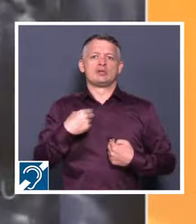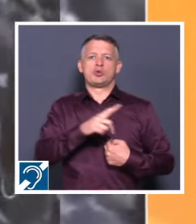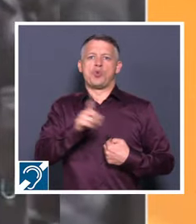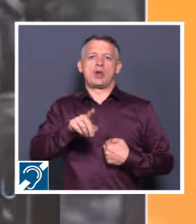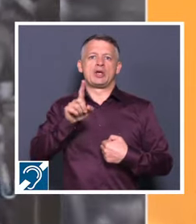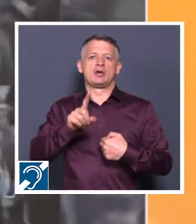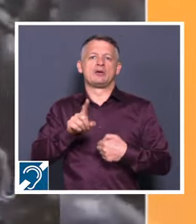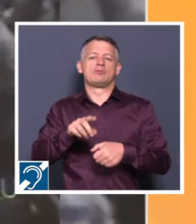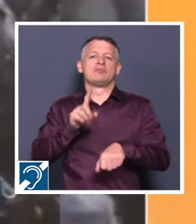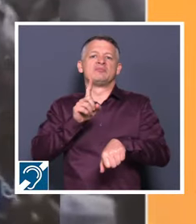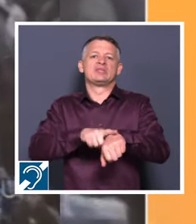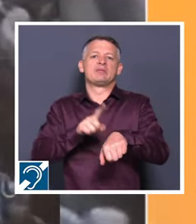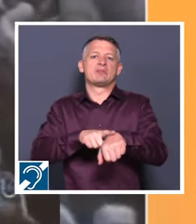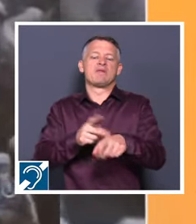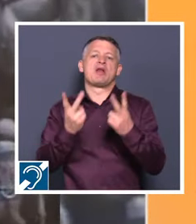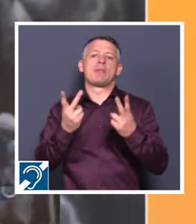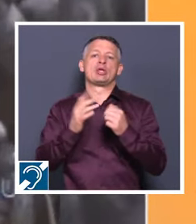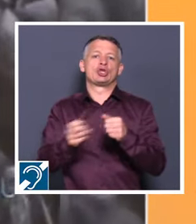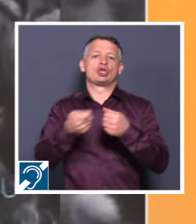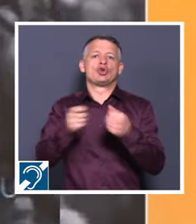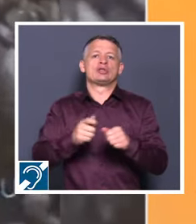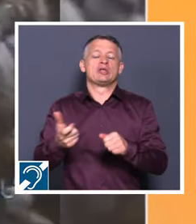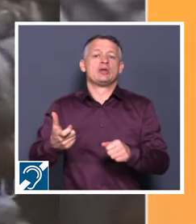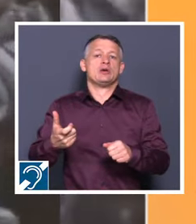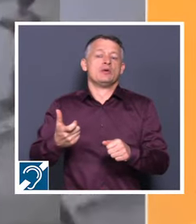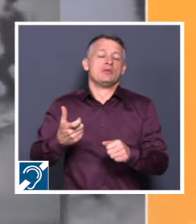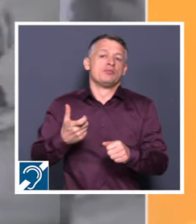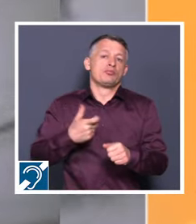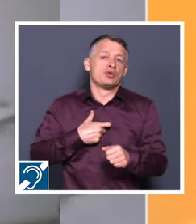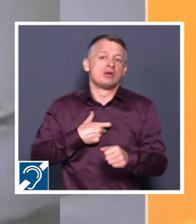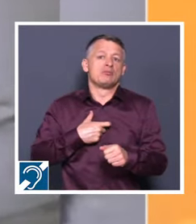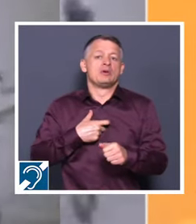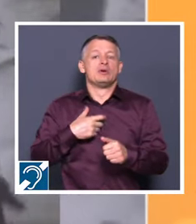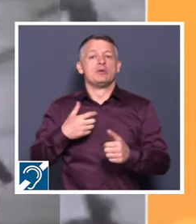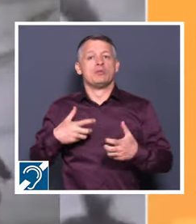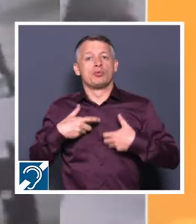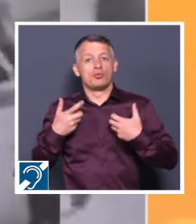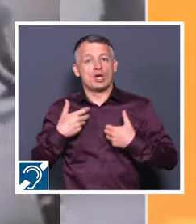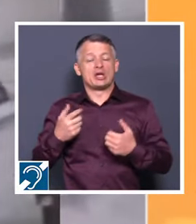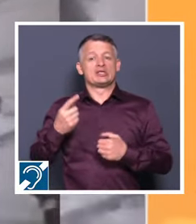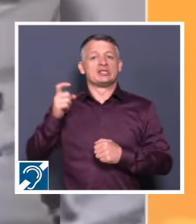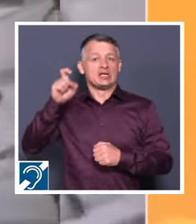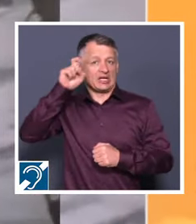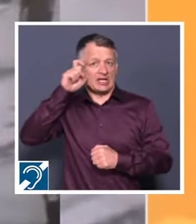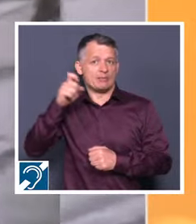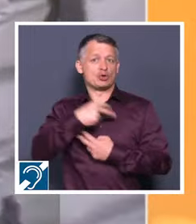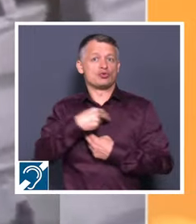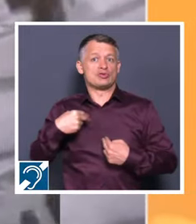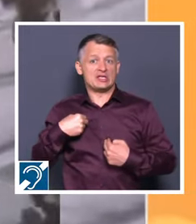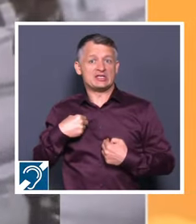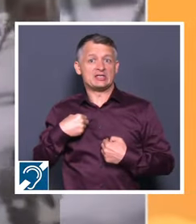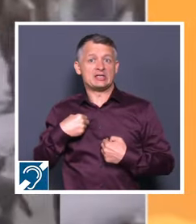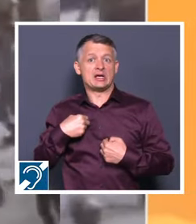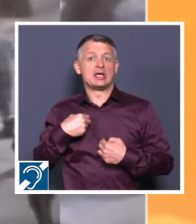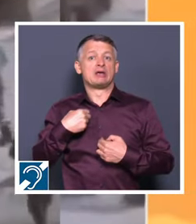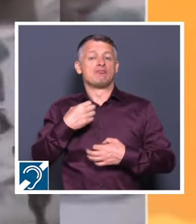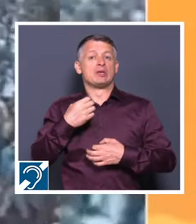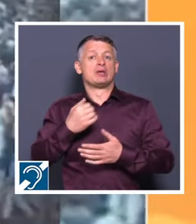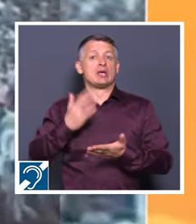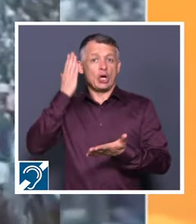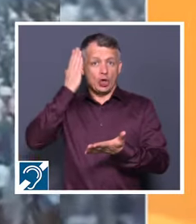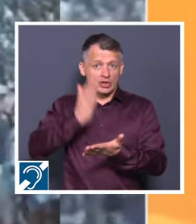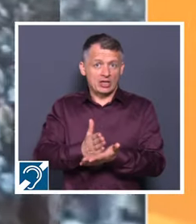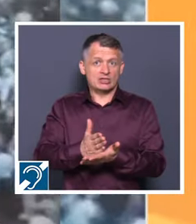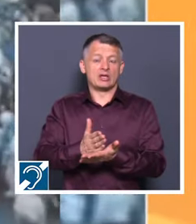toții ne imaginăm sau ne bucurăm să credem că justiția este binevenită oricând. Poate să vină la un an, la 5